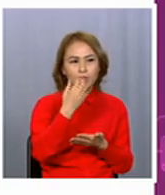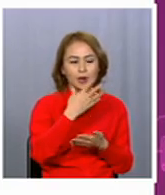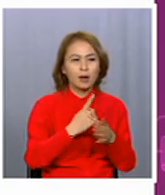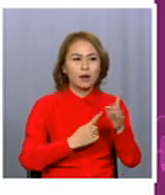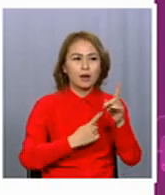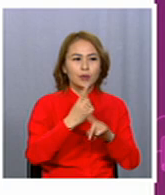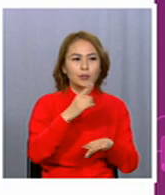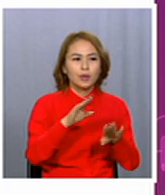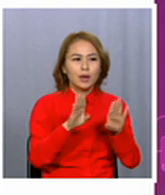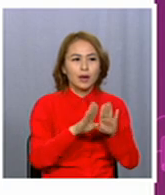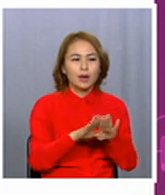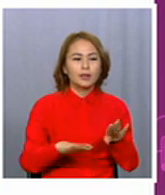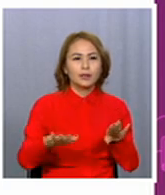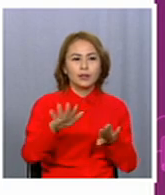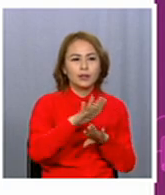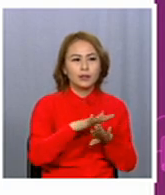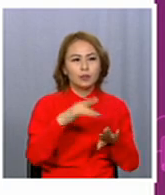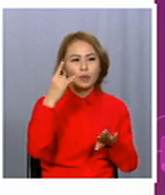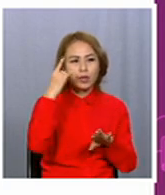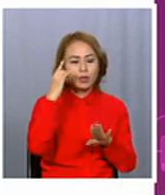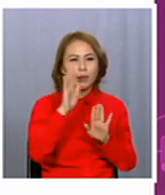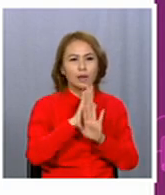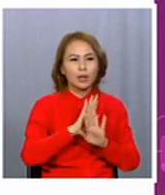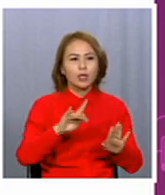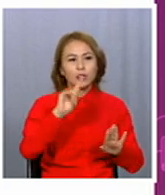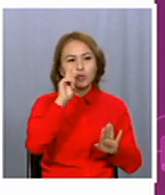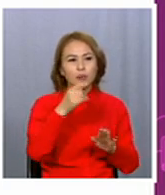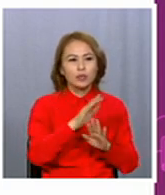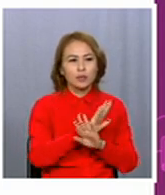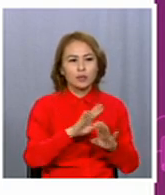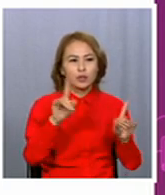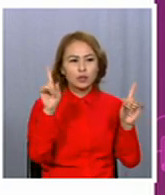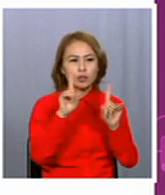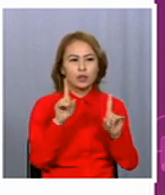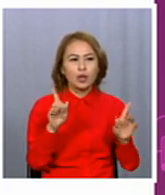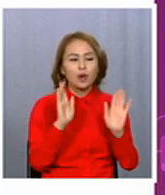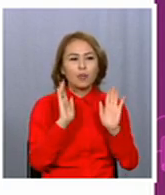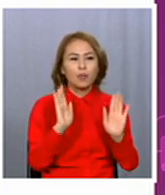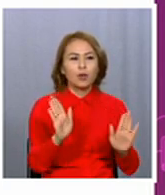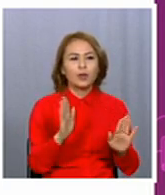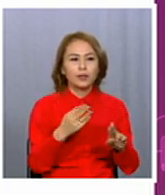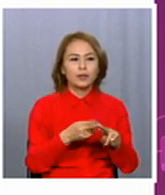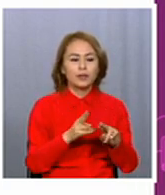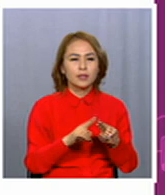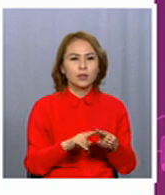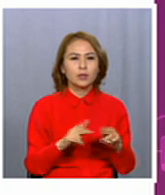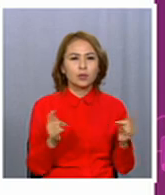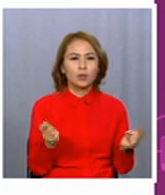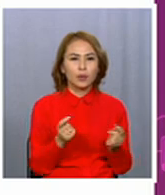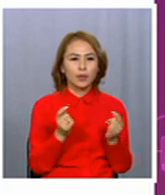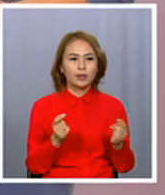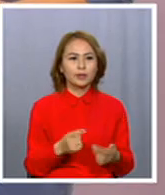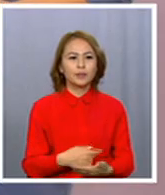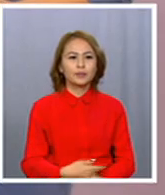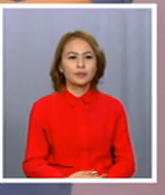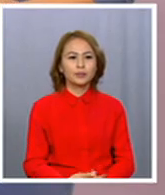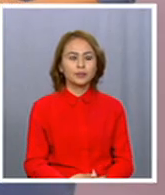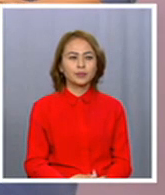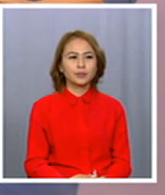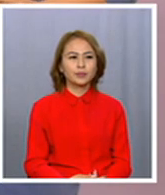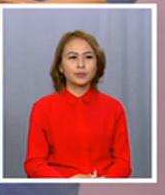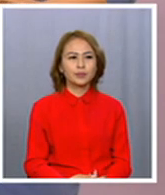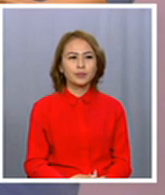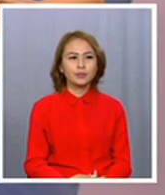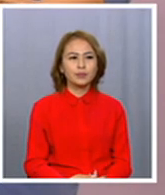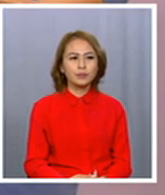қару қоймаға, айналар деп ойлама, соғыс емес жұлдызда, болады тек той ғана. Ал енді